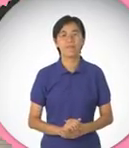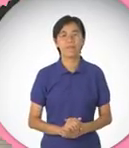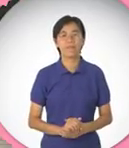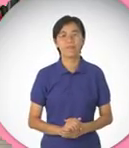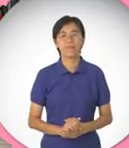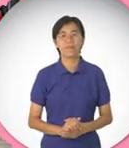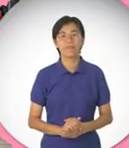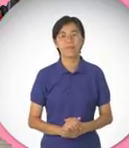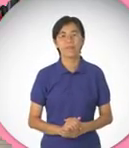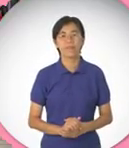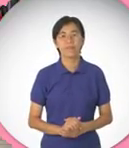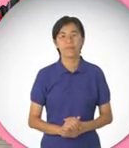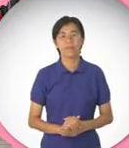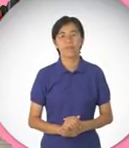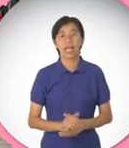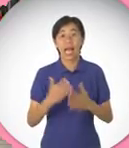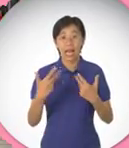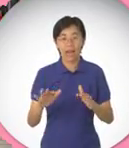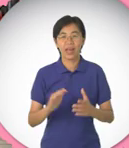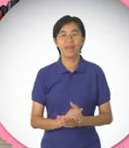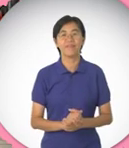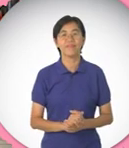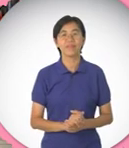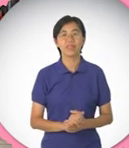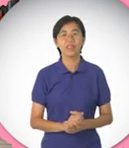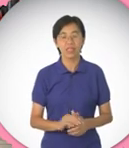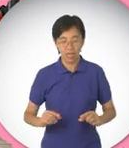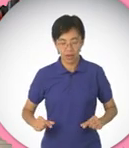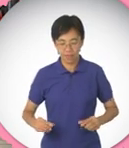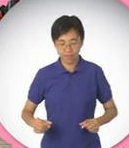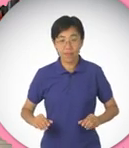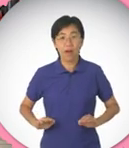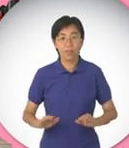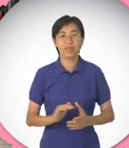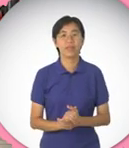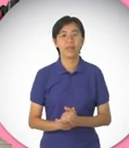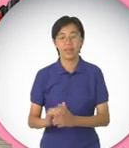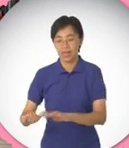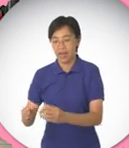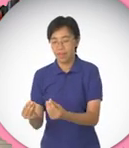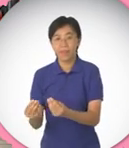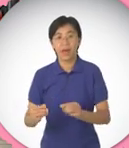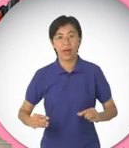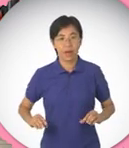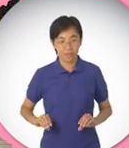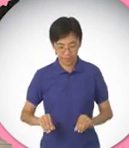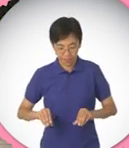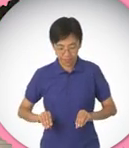ไล่ฟองให้หมด ได้แหละก็เดี๋ยวม้วนแล้วก็คลึงได้เลย ครับผมค่อยๆม้วน